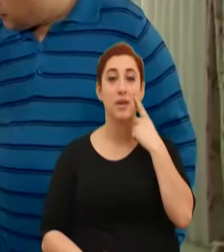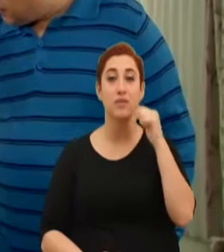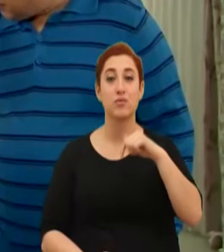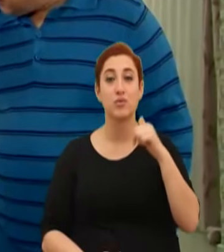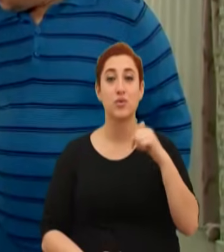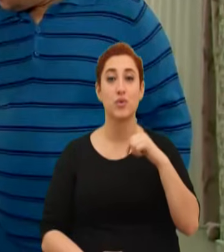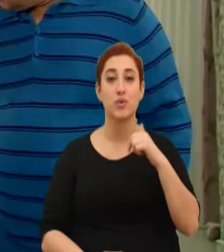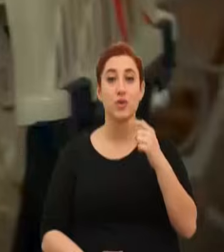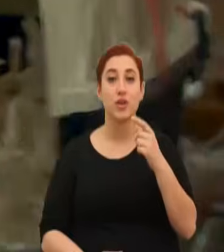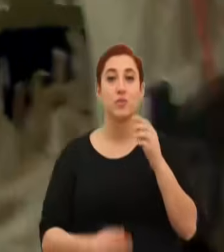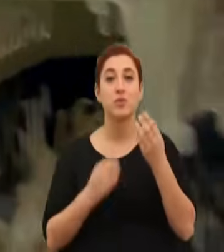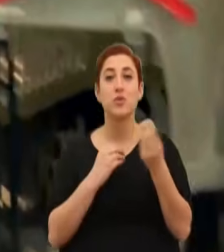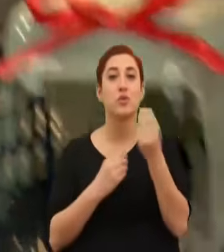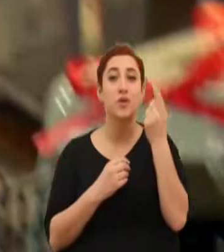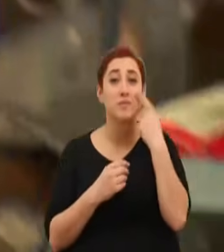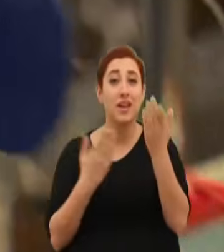buraya minnoş.